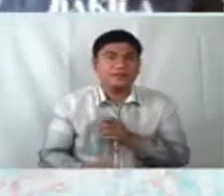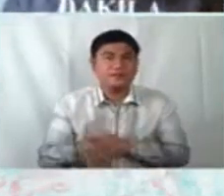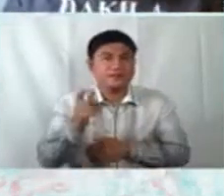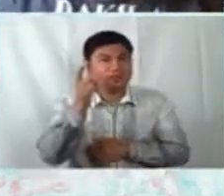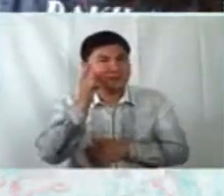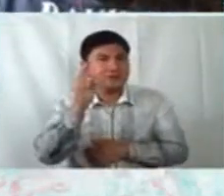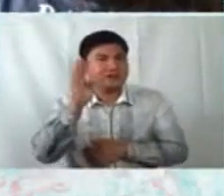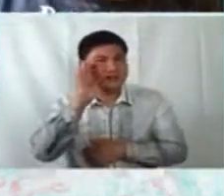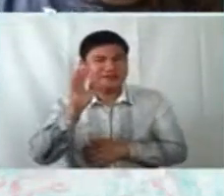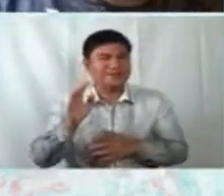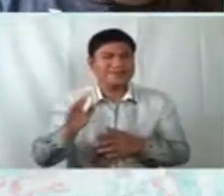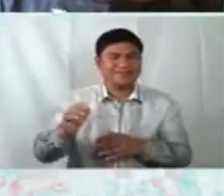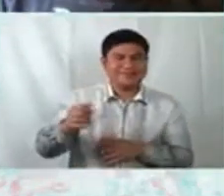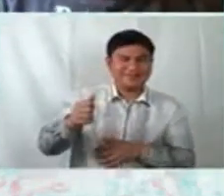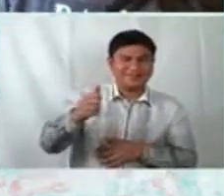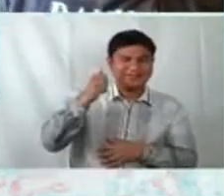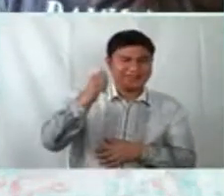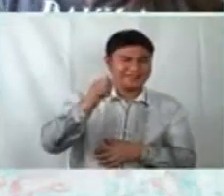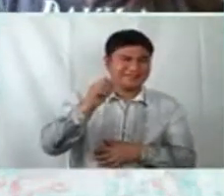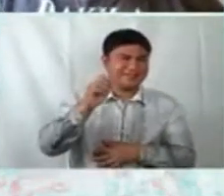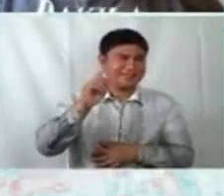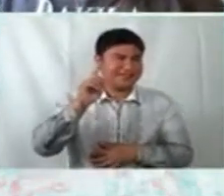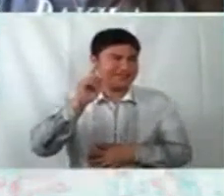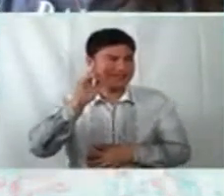niya magugustuhan ito.